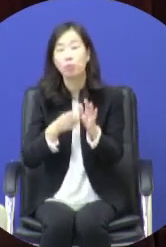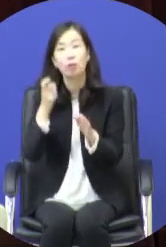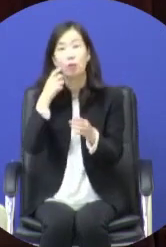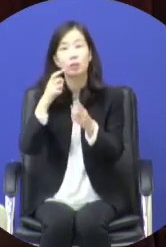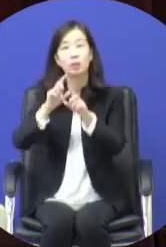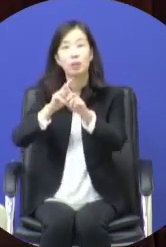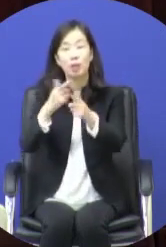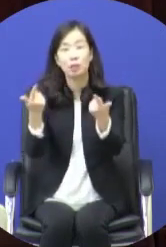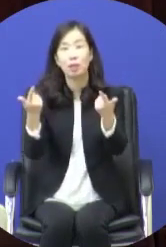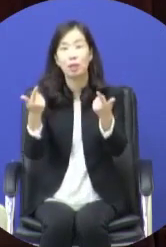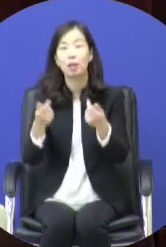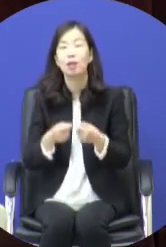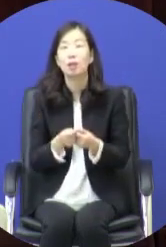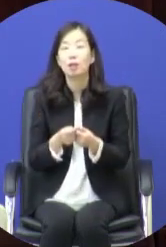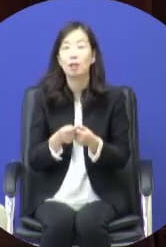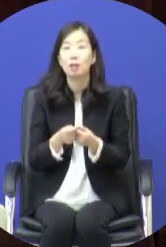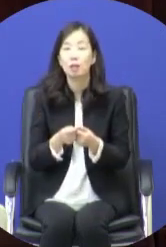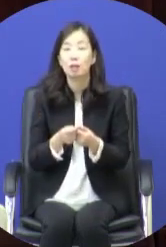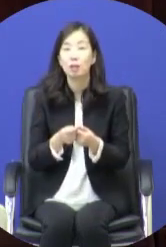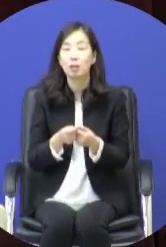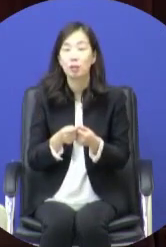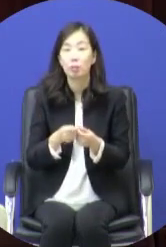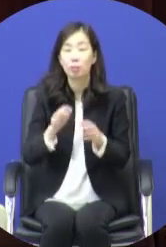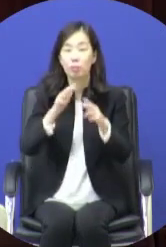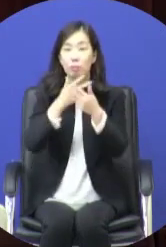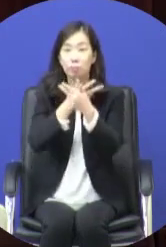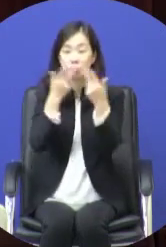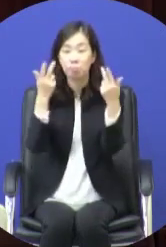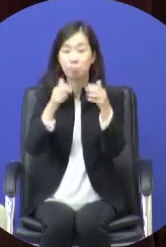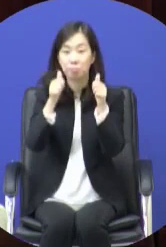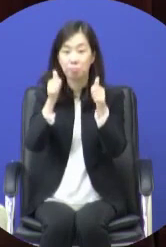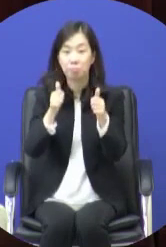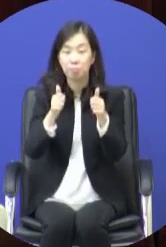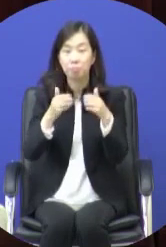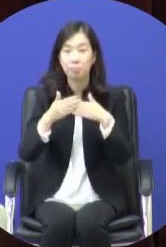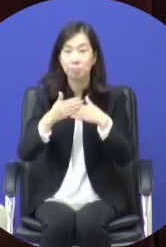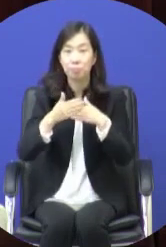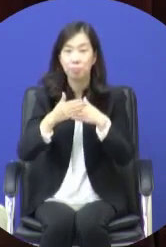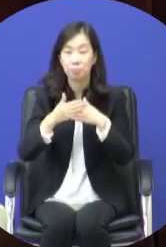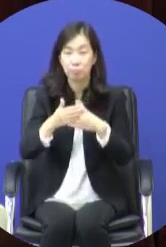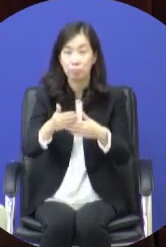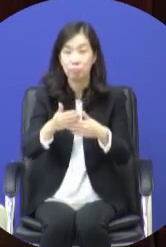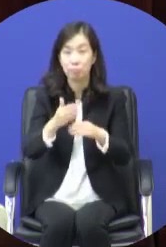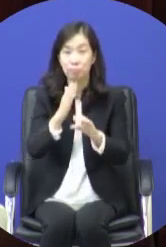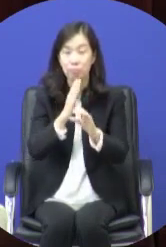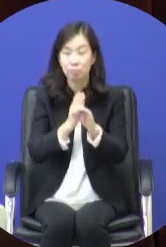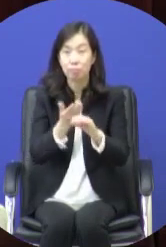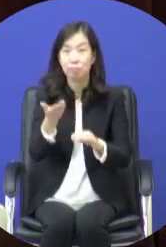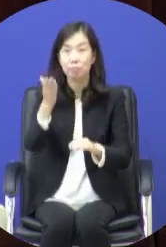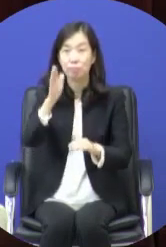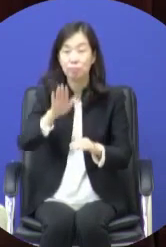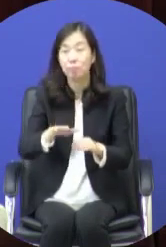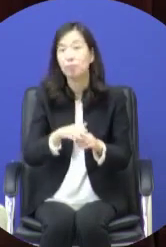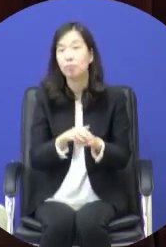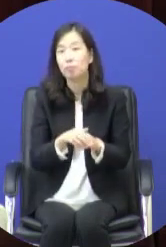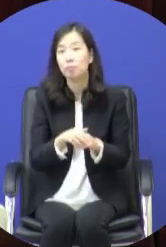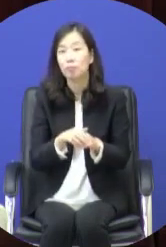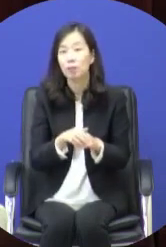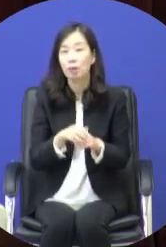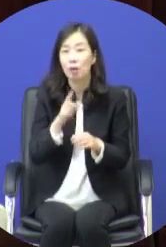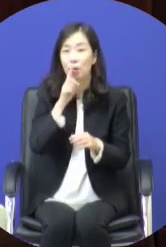허위사실이 아니다 라며 이 대표는 지금 재판을 받고 있지만 회계환